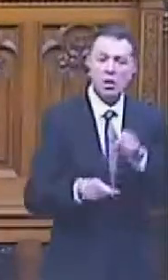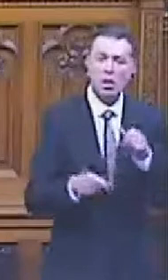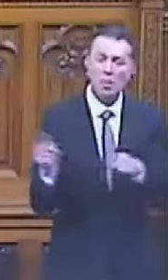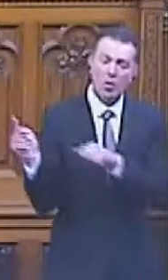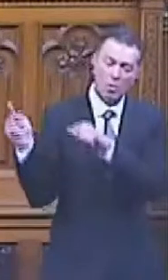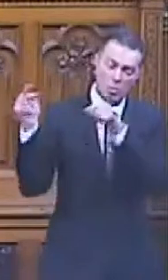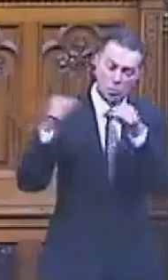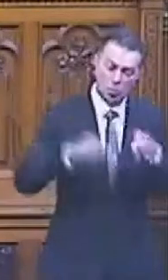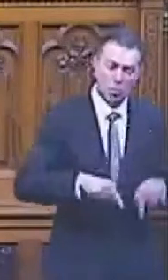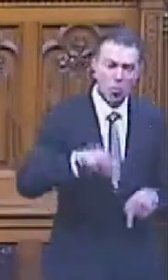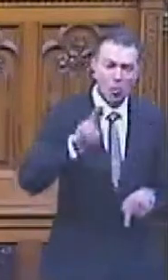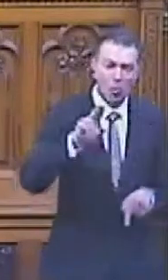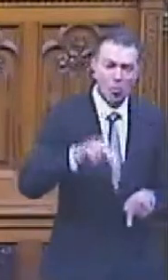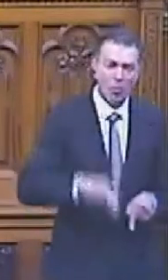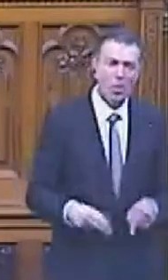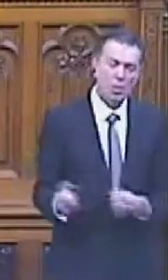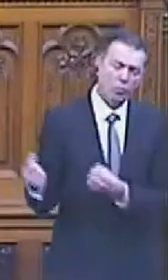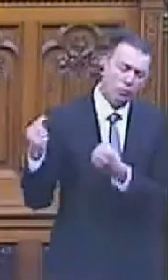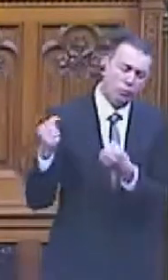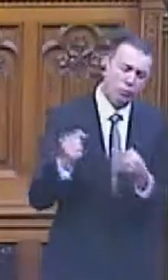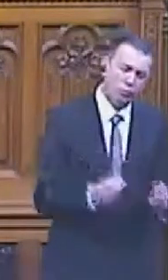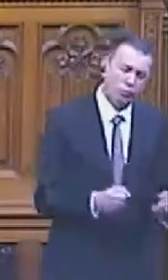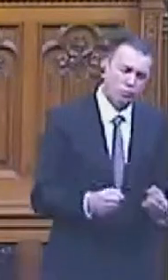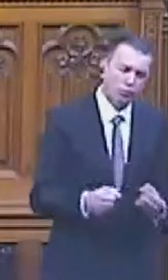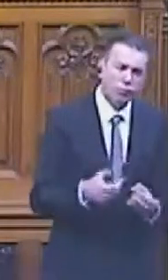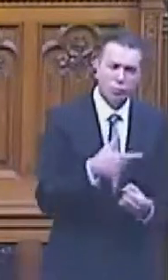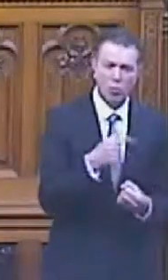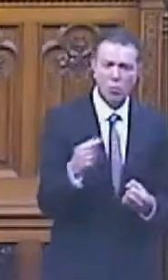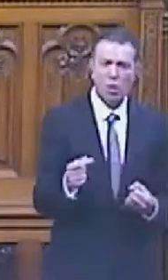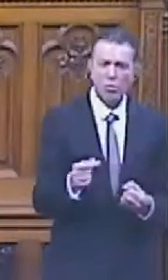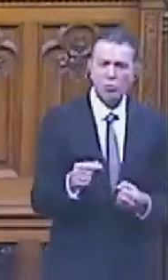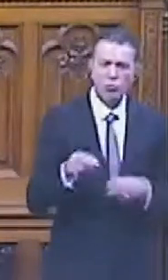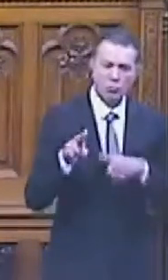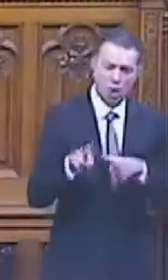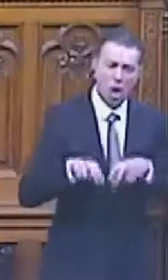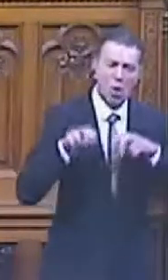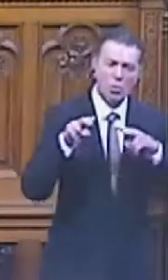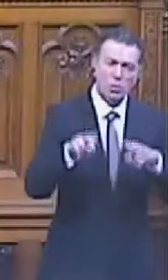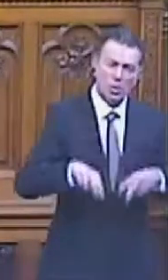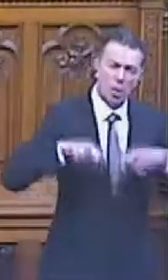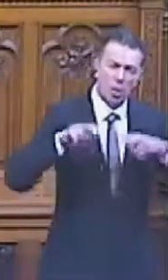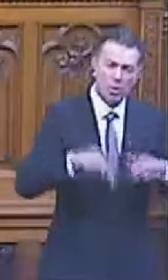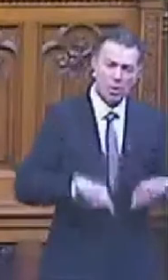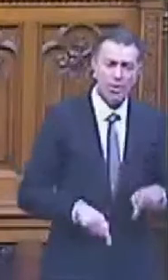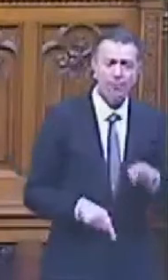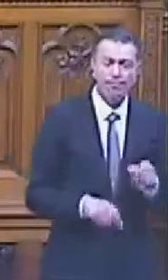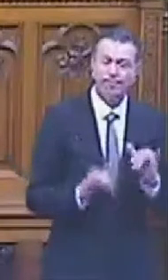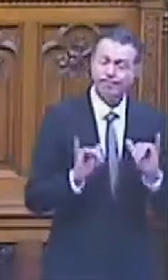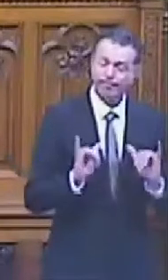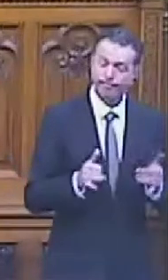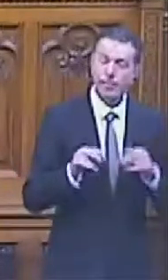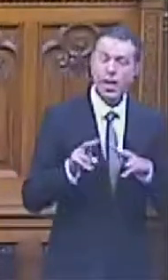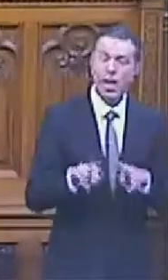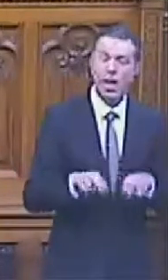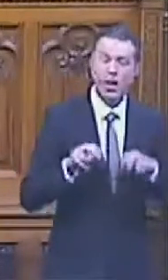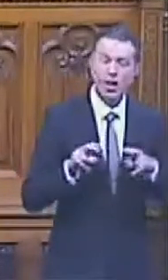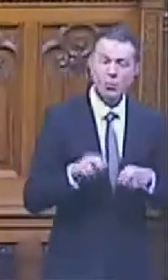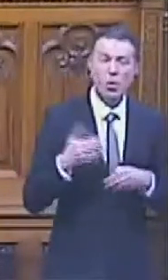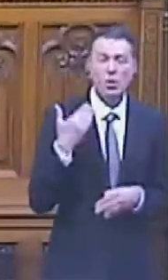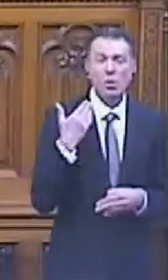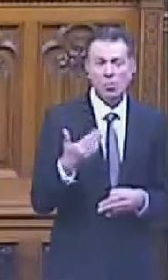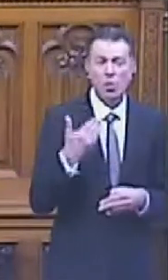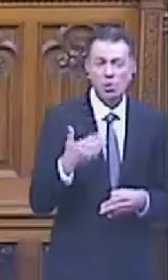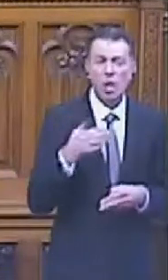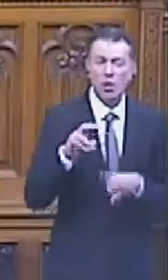Wien hereingekarrt werden, wollen nicht, dass Menschen ausgebeutet werden. Und das ist eine Ausbeutung, es ist eine moderne